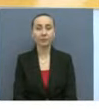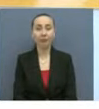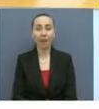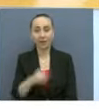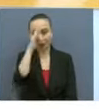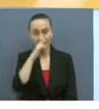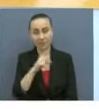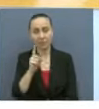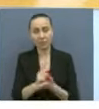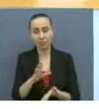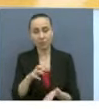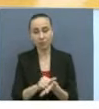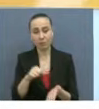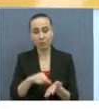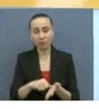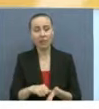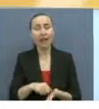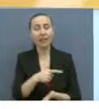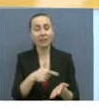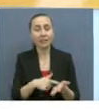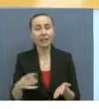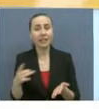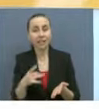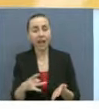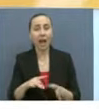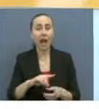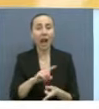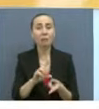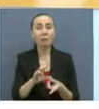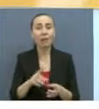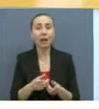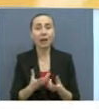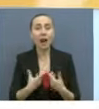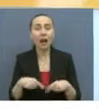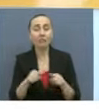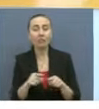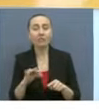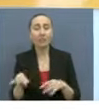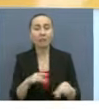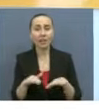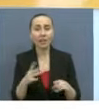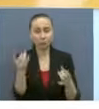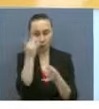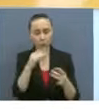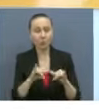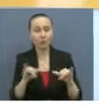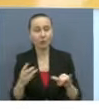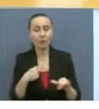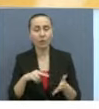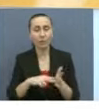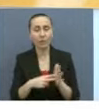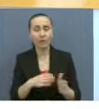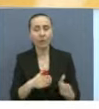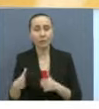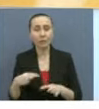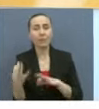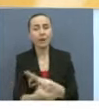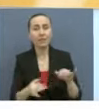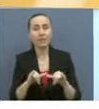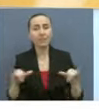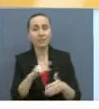Казахстанцы должны принимать участие в городских региональных общественных мероприятиях. Нужно развивать культуру в нашей области. У нас запланирован ряд проектов по развитию